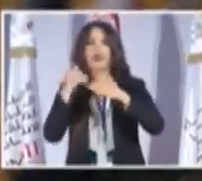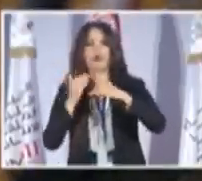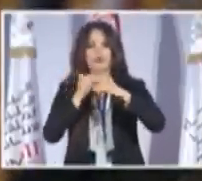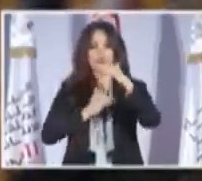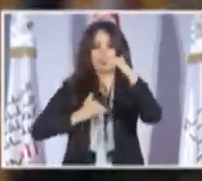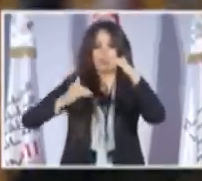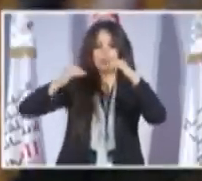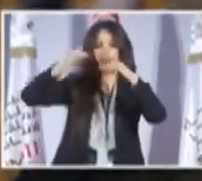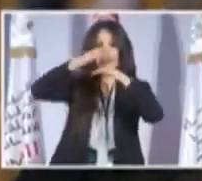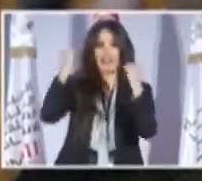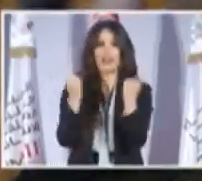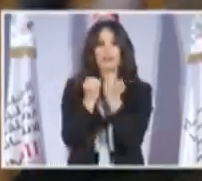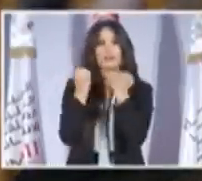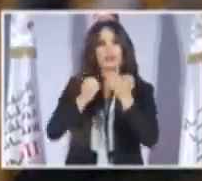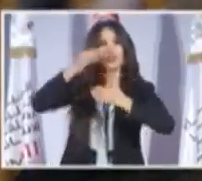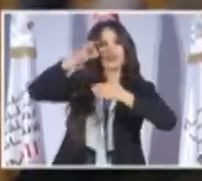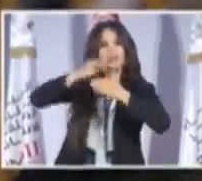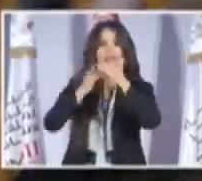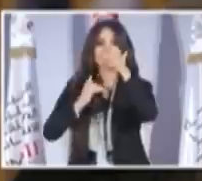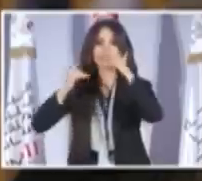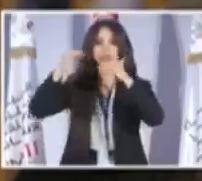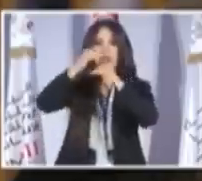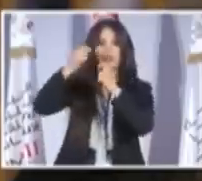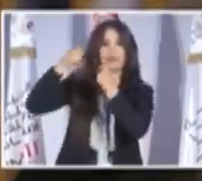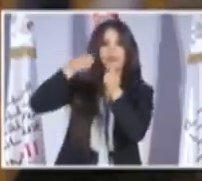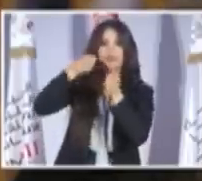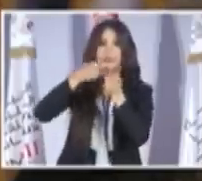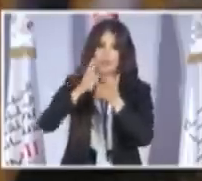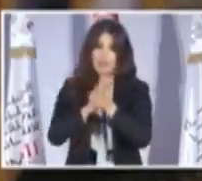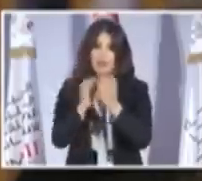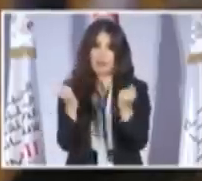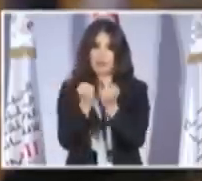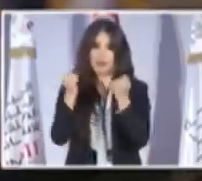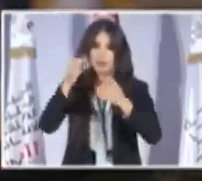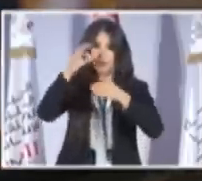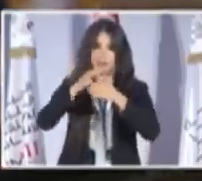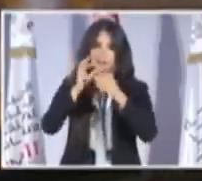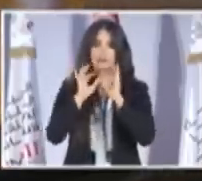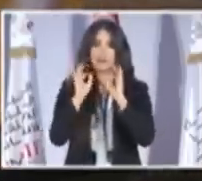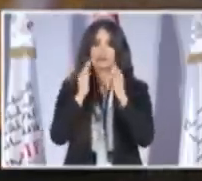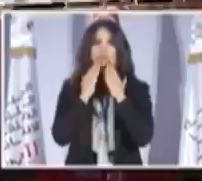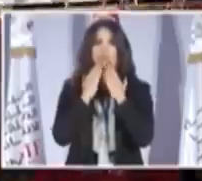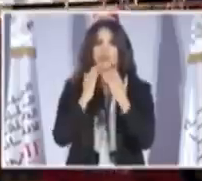في ال ال المصاريف الحملات الانتخابيه